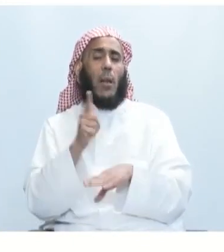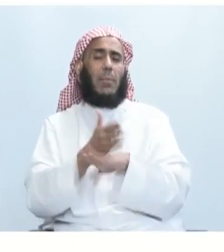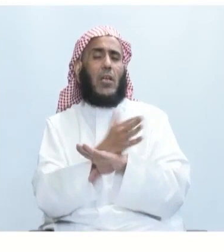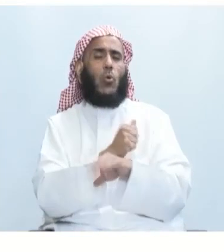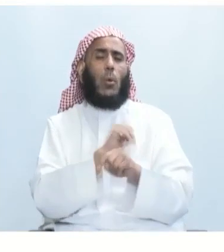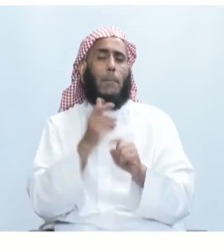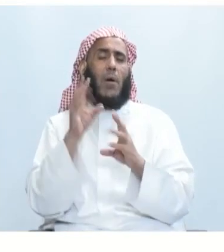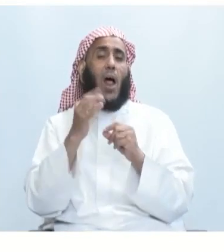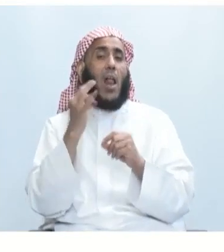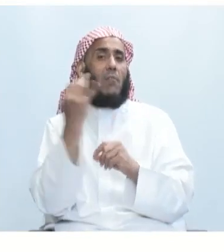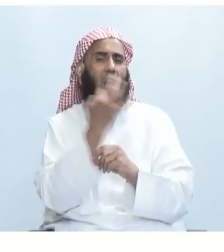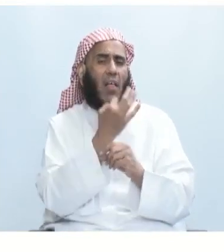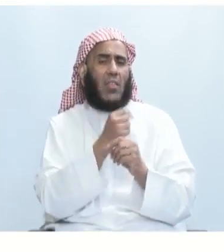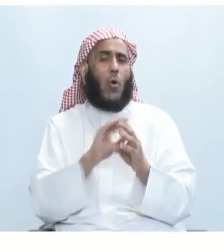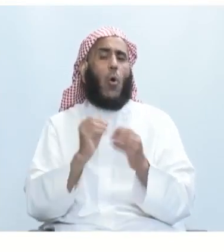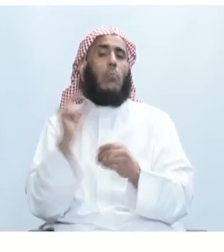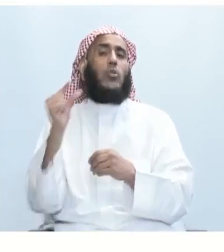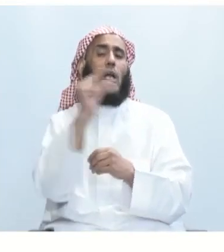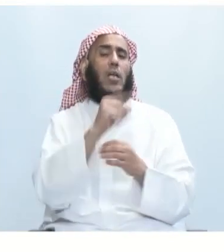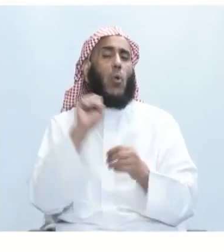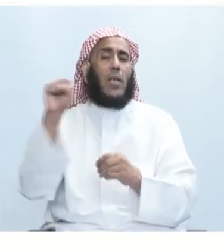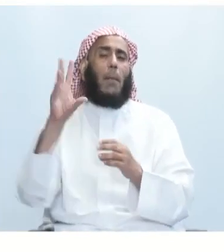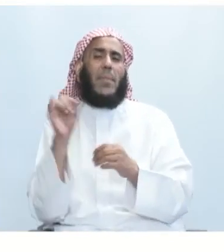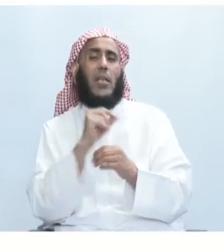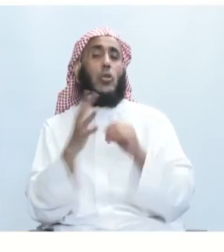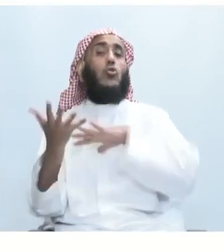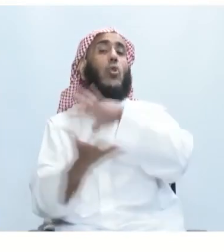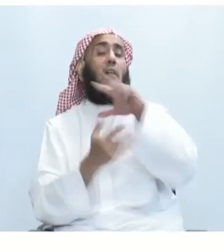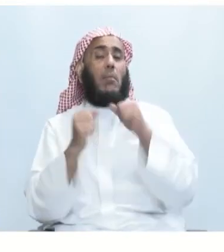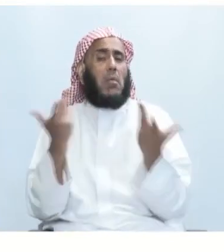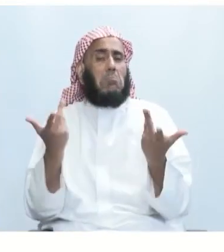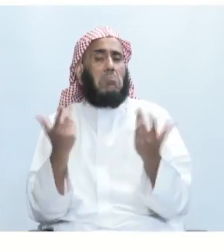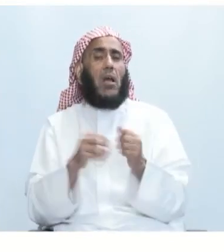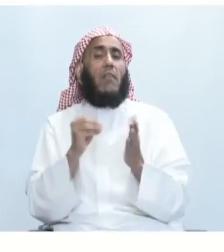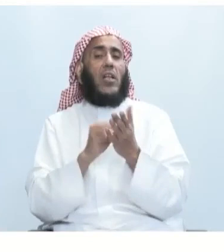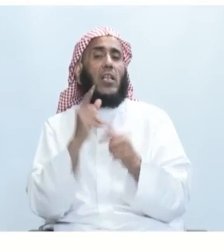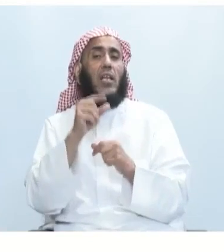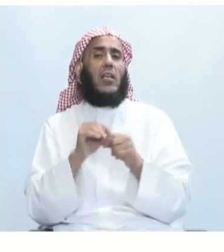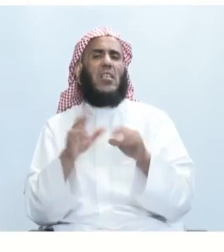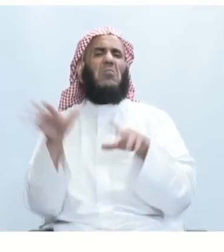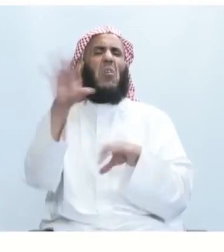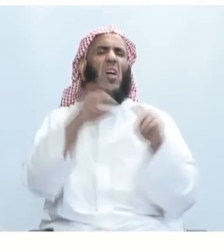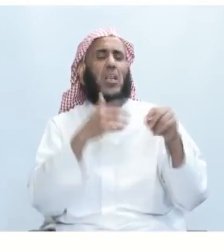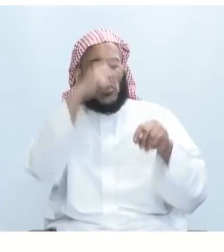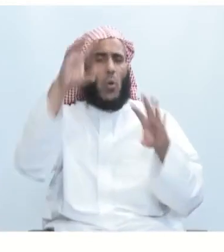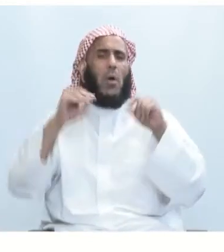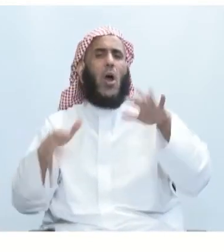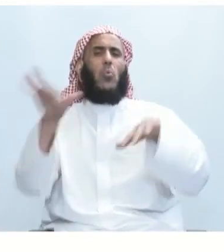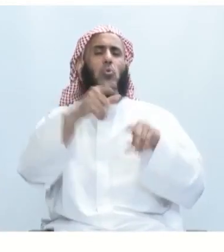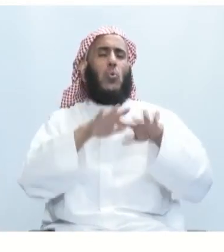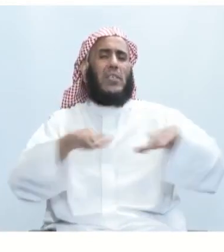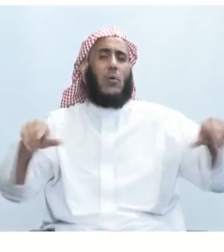مجال معرفي الفاظ الفاظه ومصطلحاته الخاصه مثلا الجغرافيا فيها الحديث مثلا عن التضاريس والمناخ والسهول والاستواء